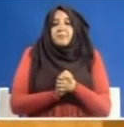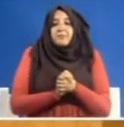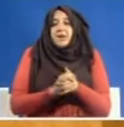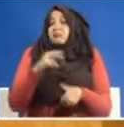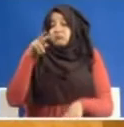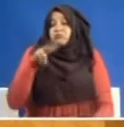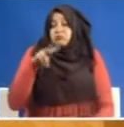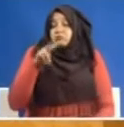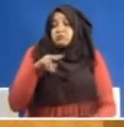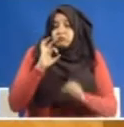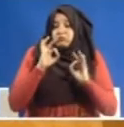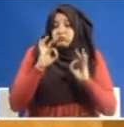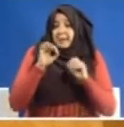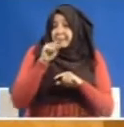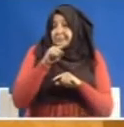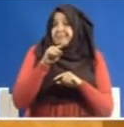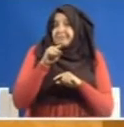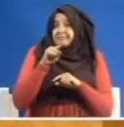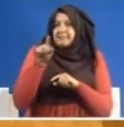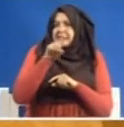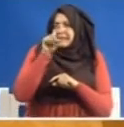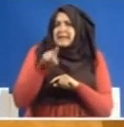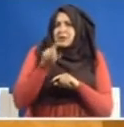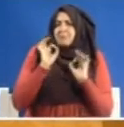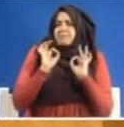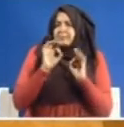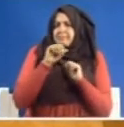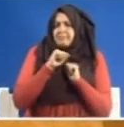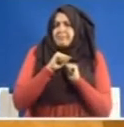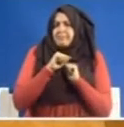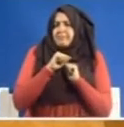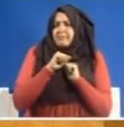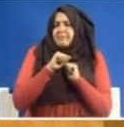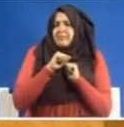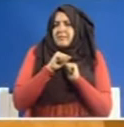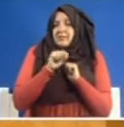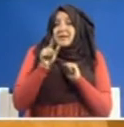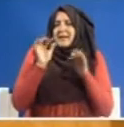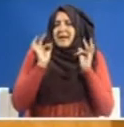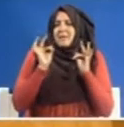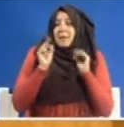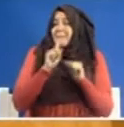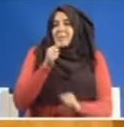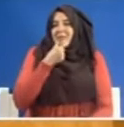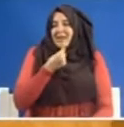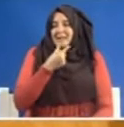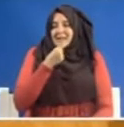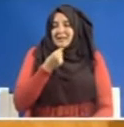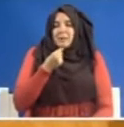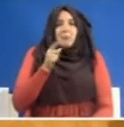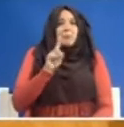حقيقة ما ذكرت أستاذ طه هو أمر ليس بالسهل وليس